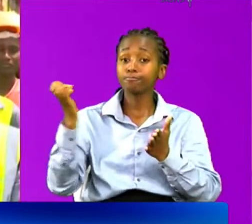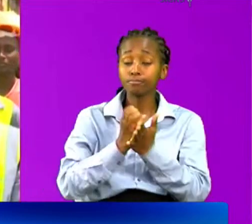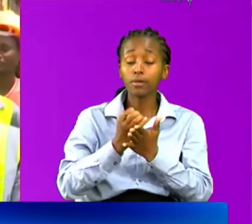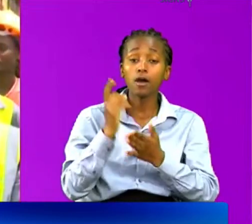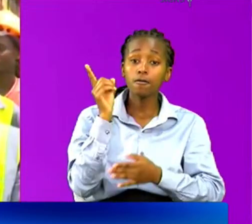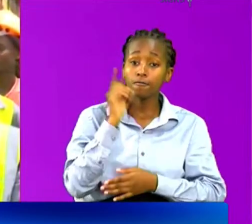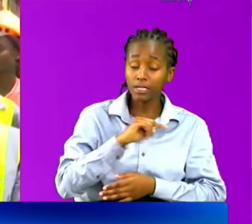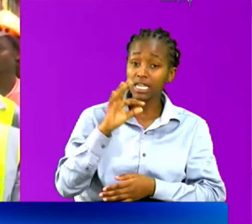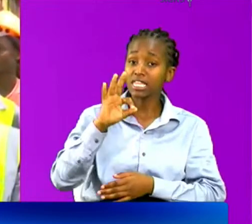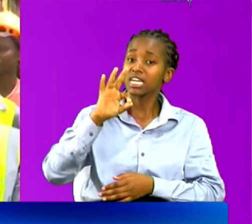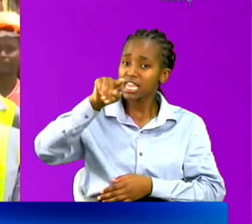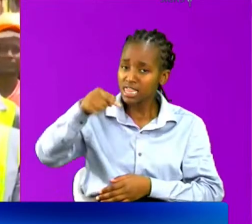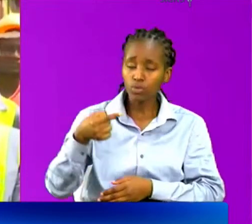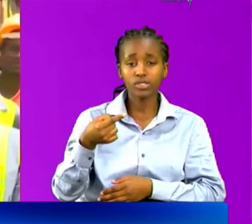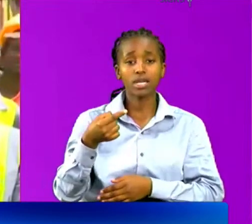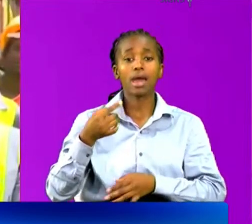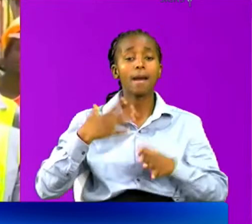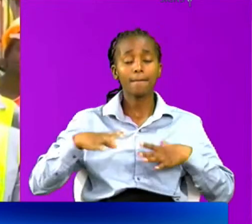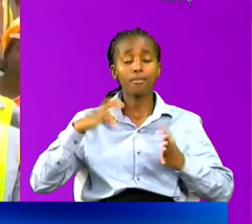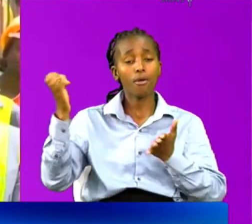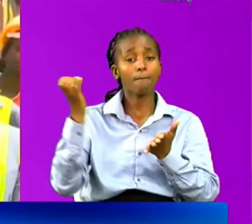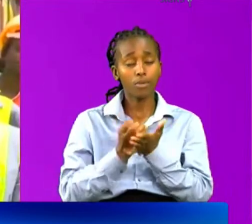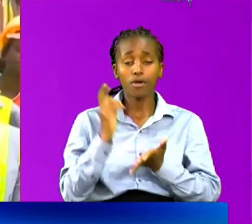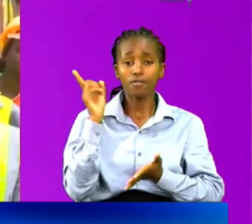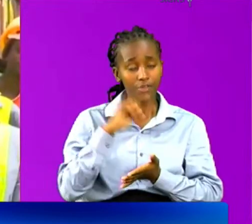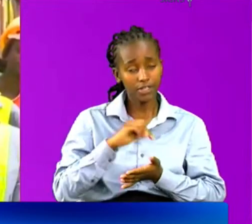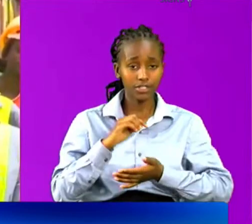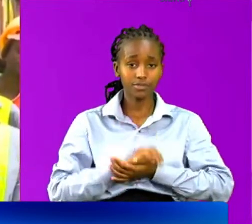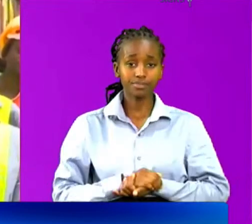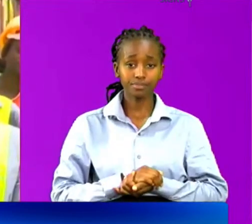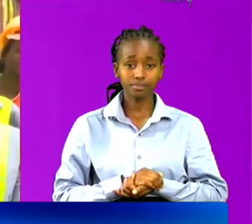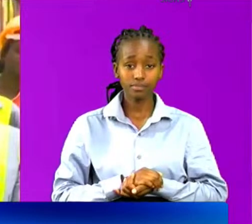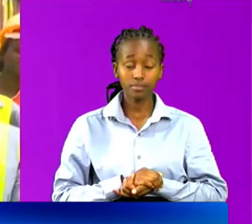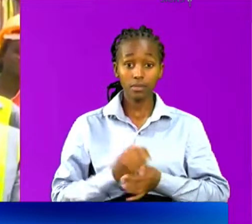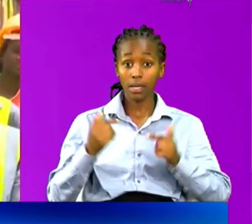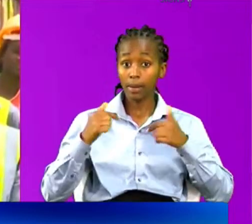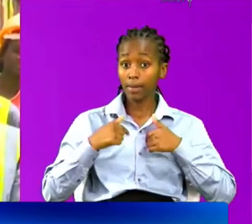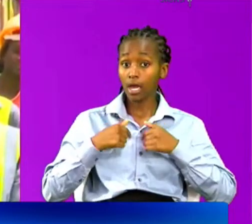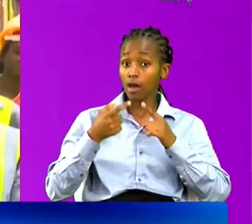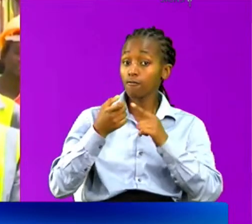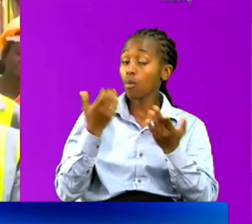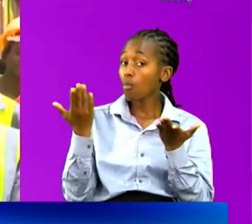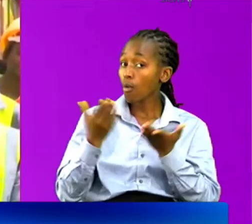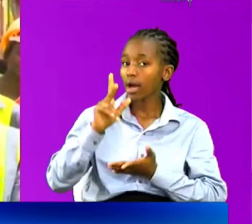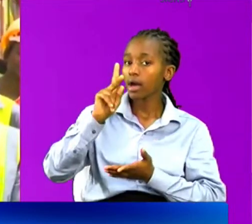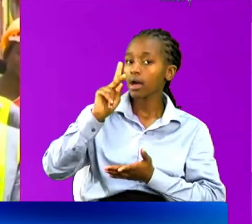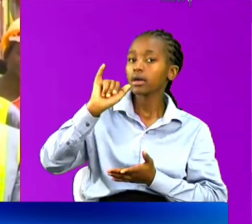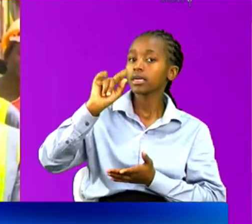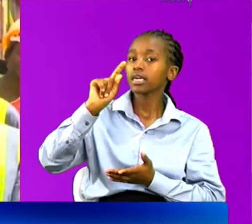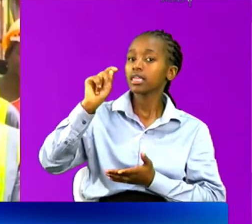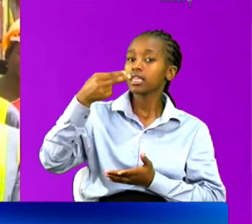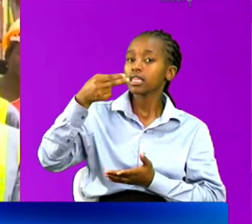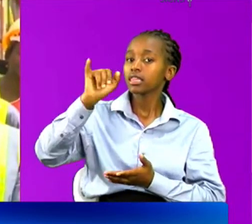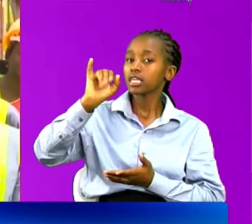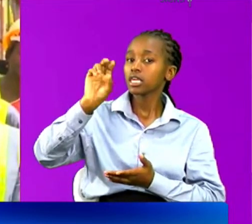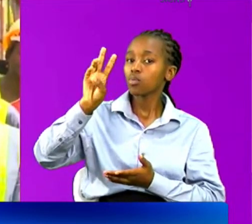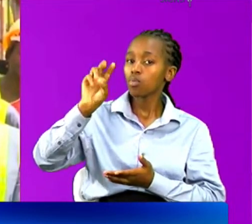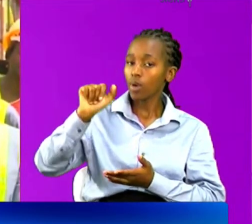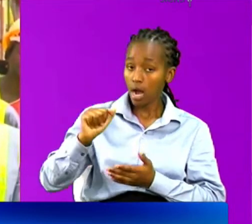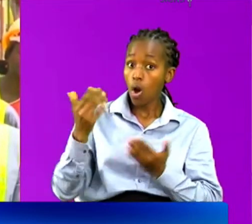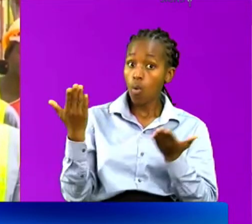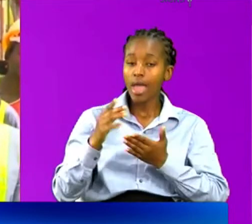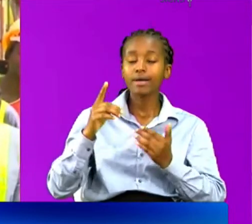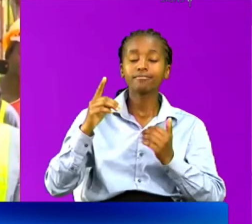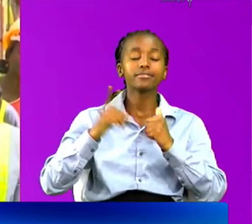wanafanya kazi hapa. Ninyi mnanielewa? Nimetoka site ya Kidiwa. Kule vijana 600 wanafanya kazi saa